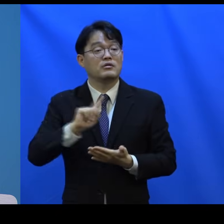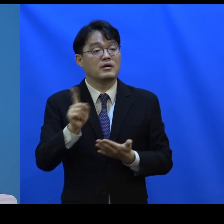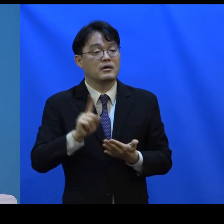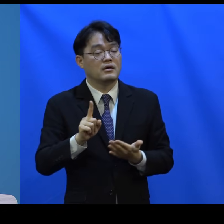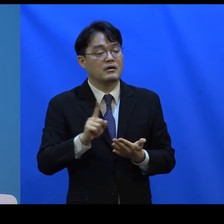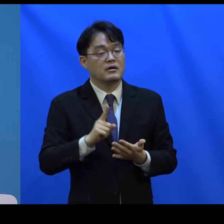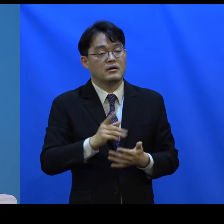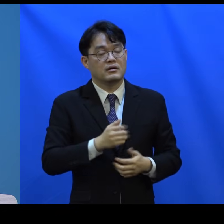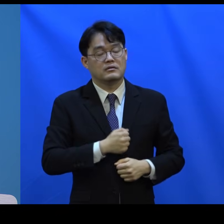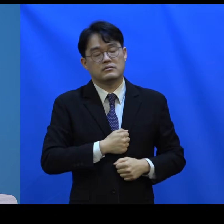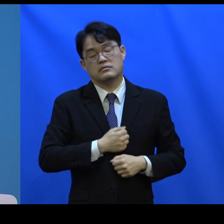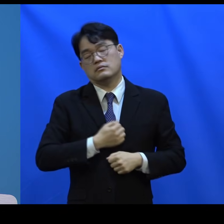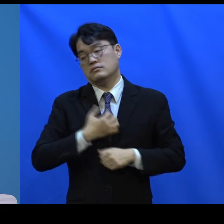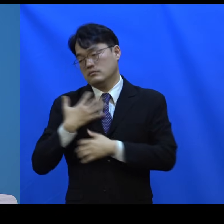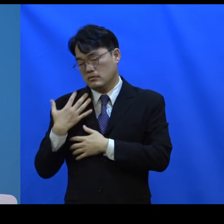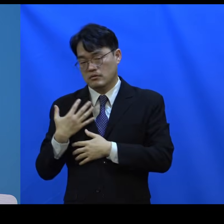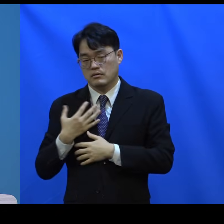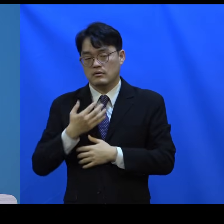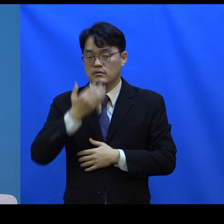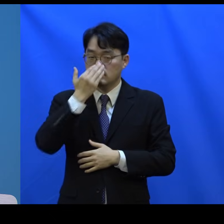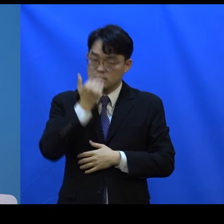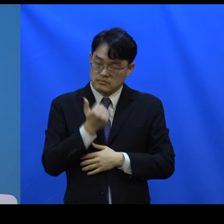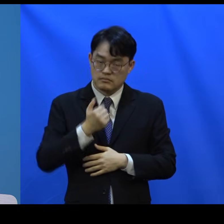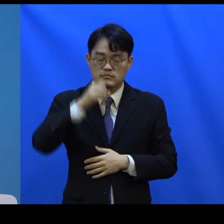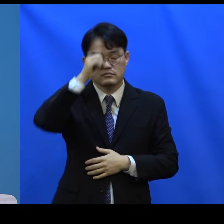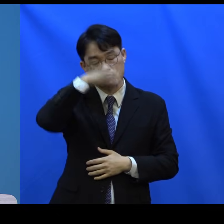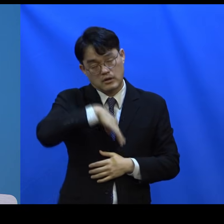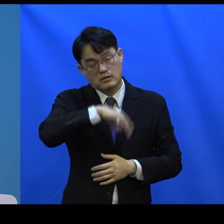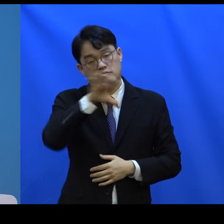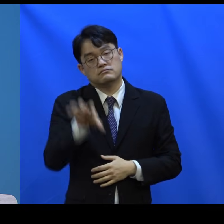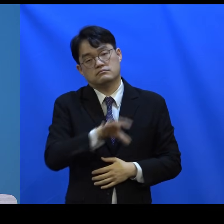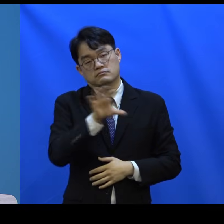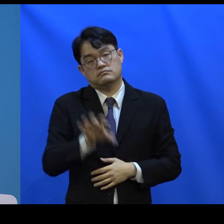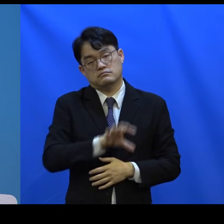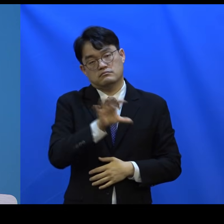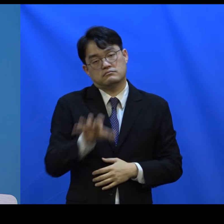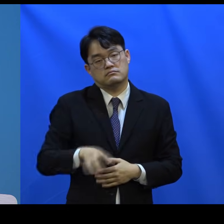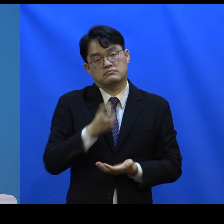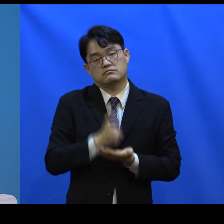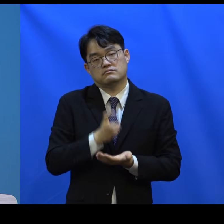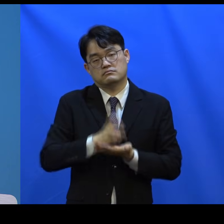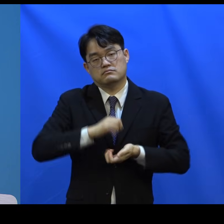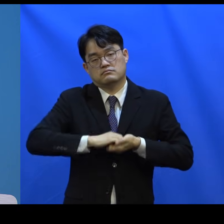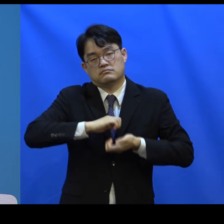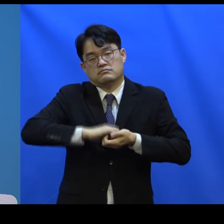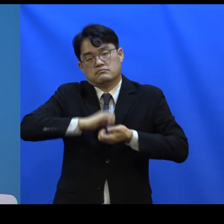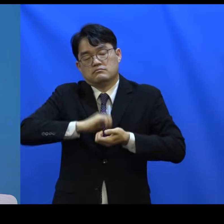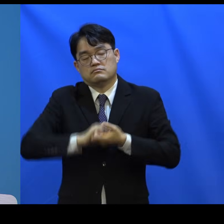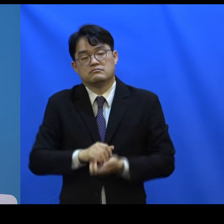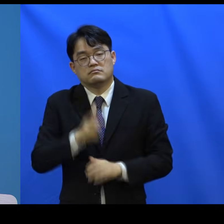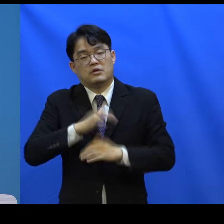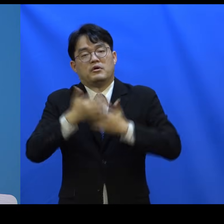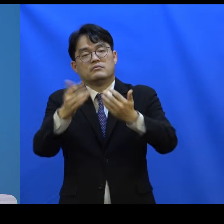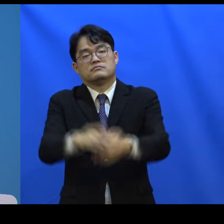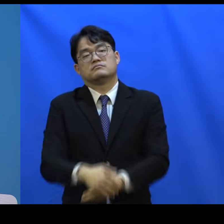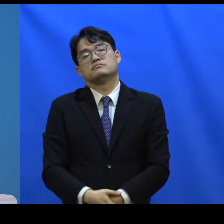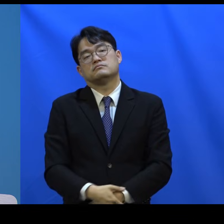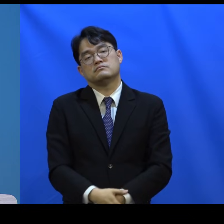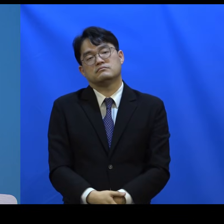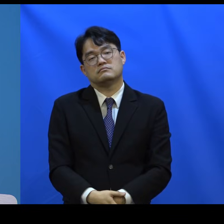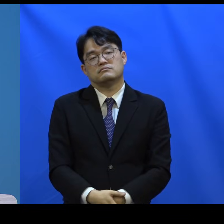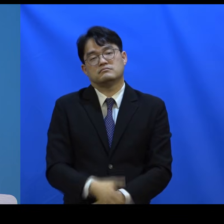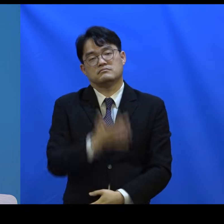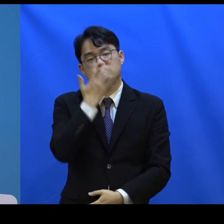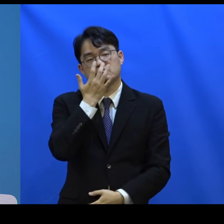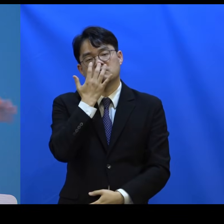거예요. 가볍게 다루는 거예요. 그런데 여러분, 이 예배를 규칙적으로 드리는 이 예배를 통해 우리의 신앙이 드러나는 겁니다. 하나님을